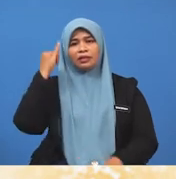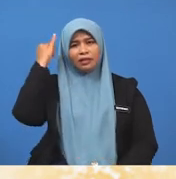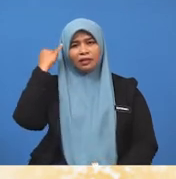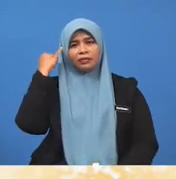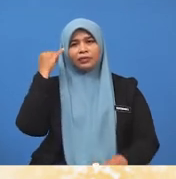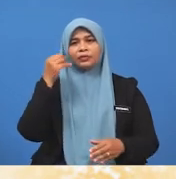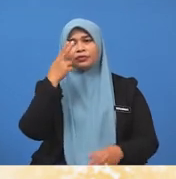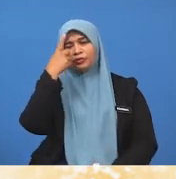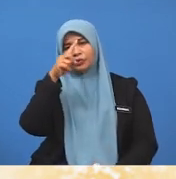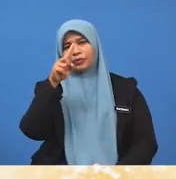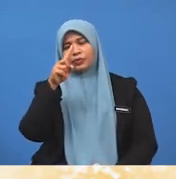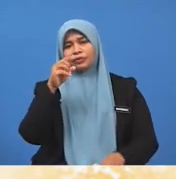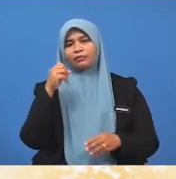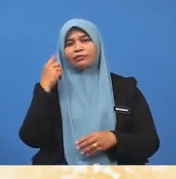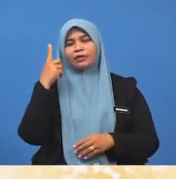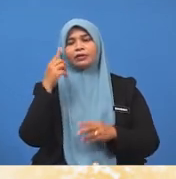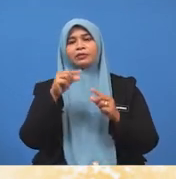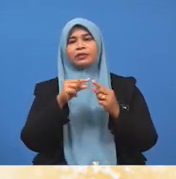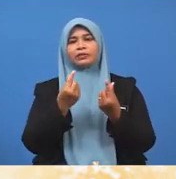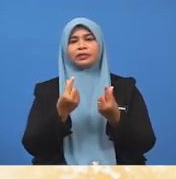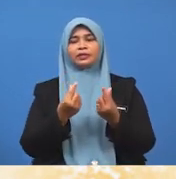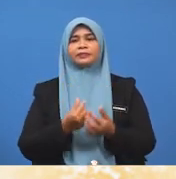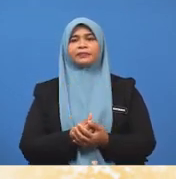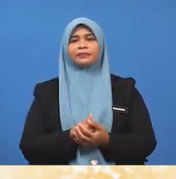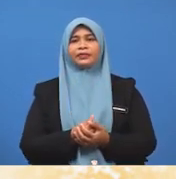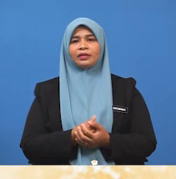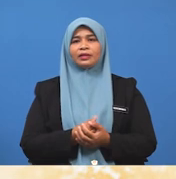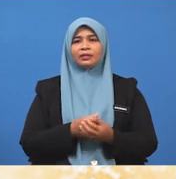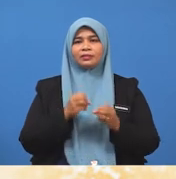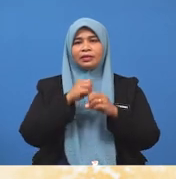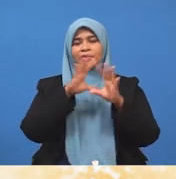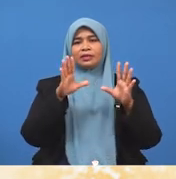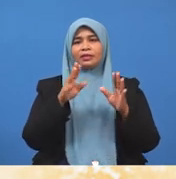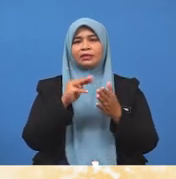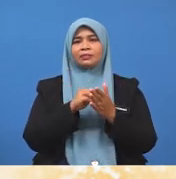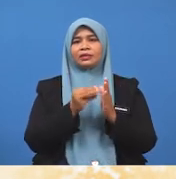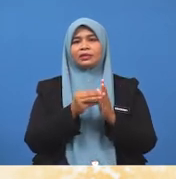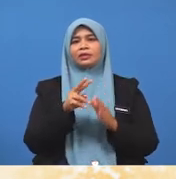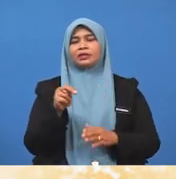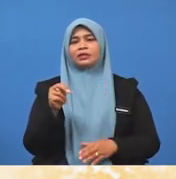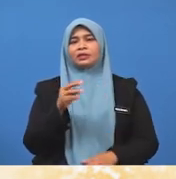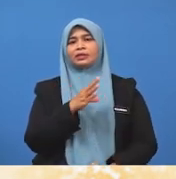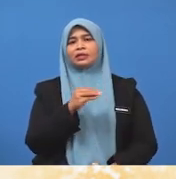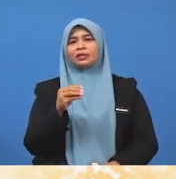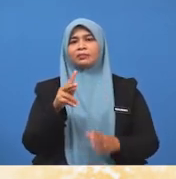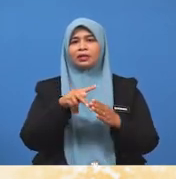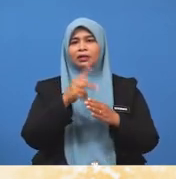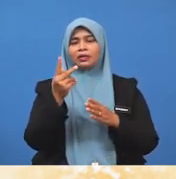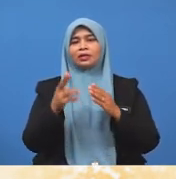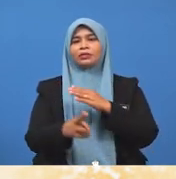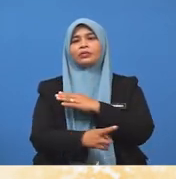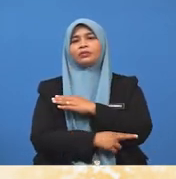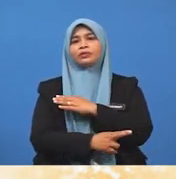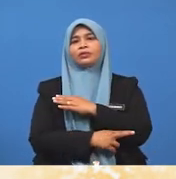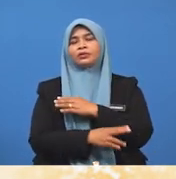ilmu untuk memahami Alquran menerangkan maknanya dan mengeluarkan